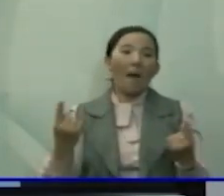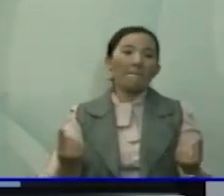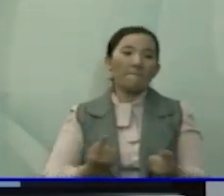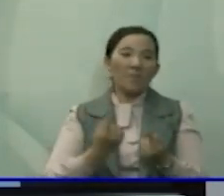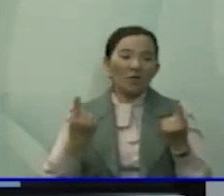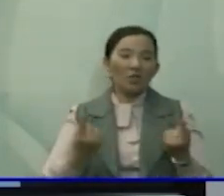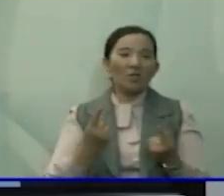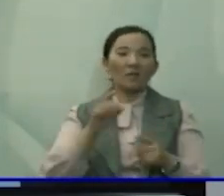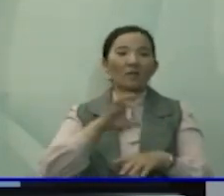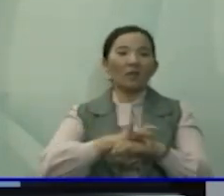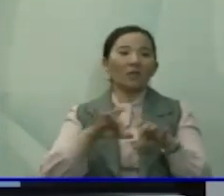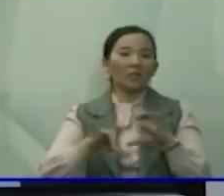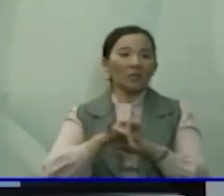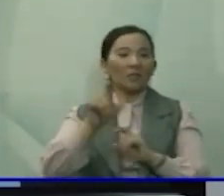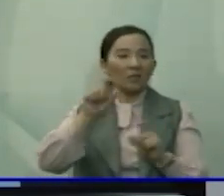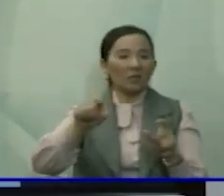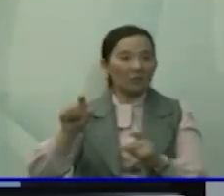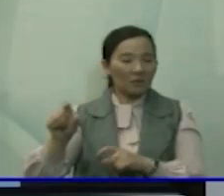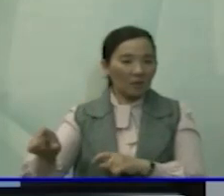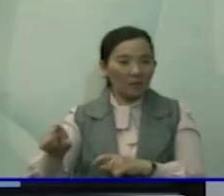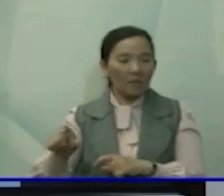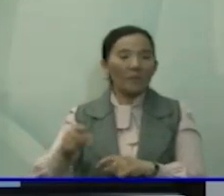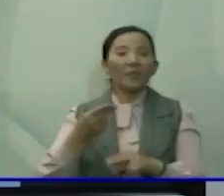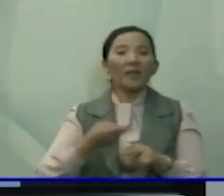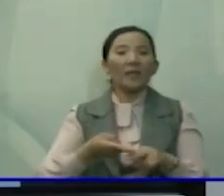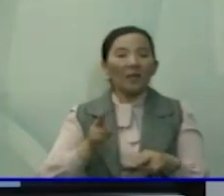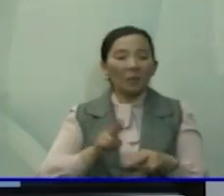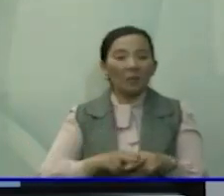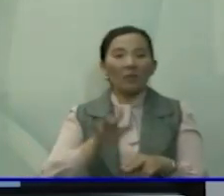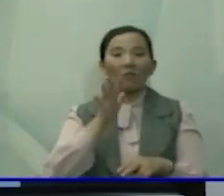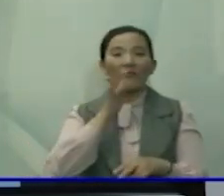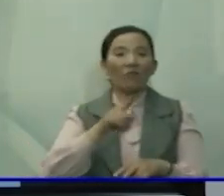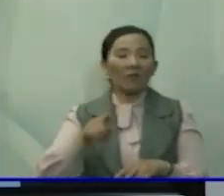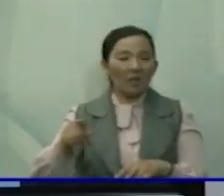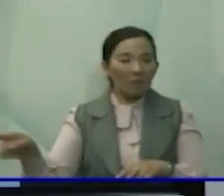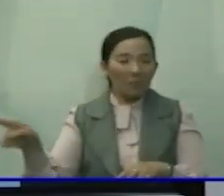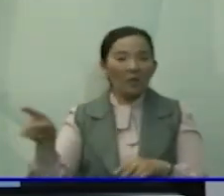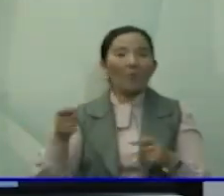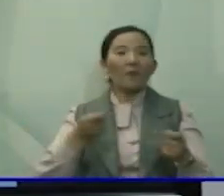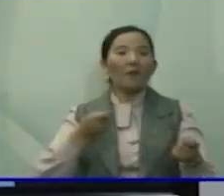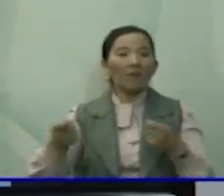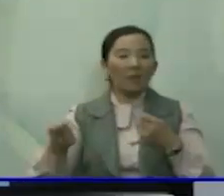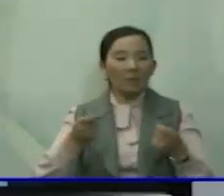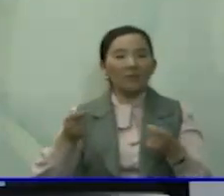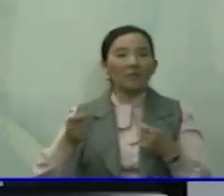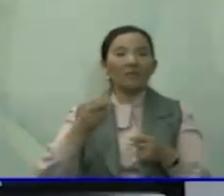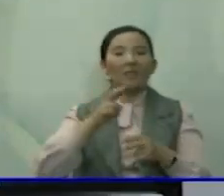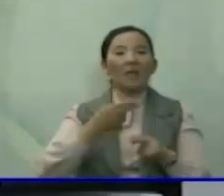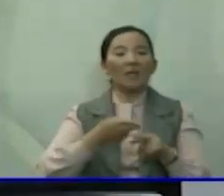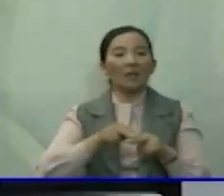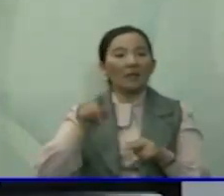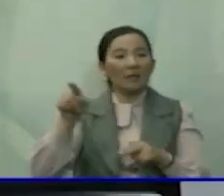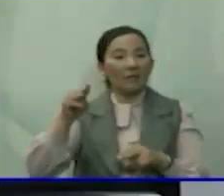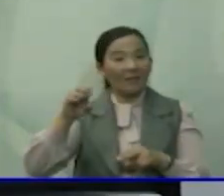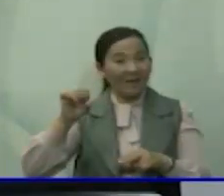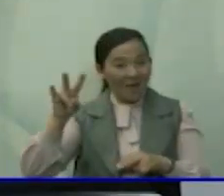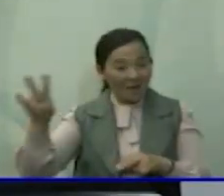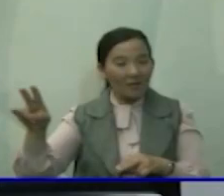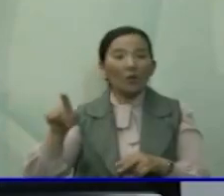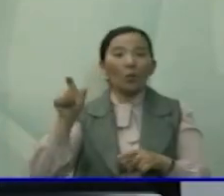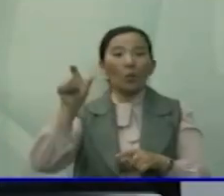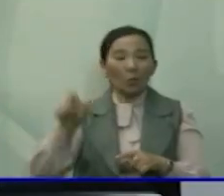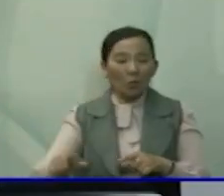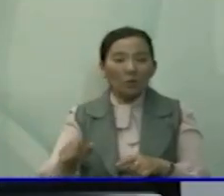крестьяне именно во время правления династии тан зависимости от китая